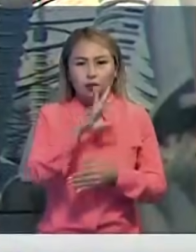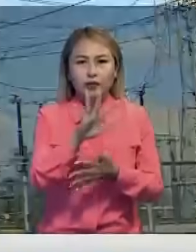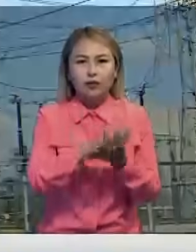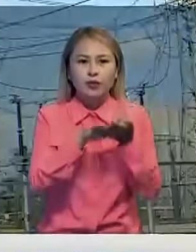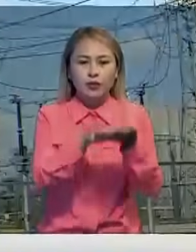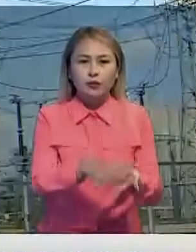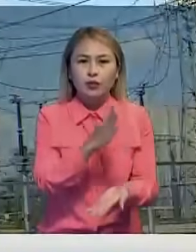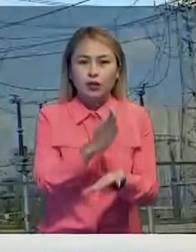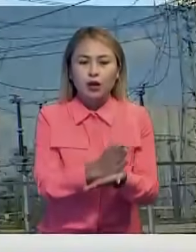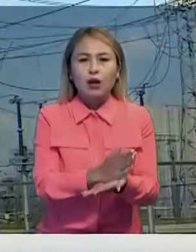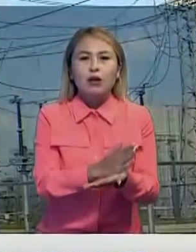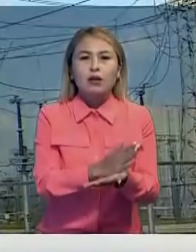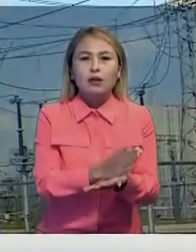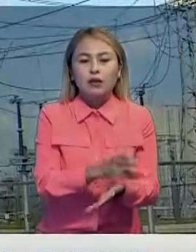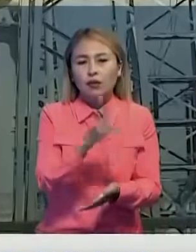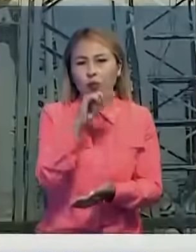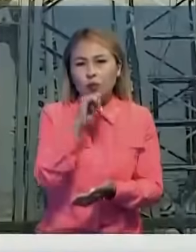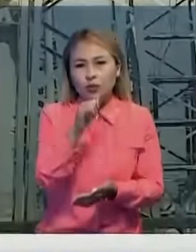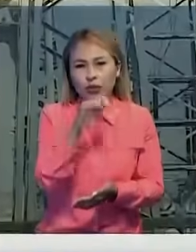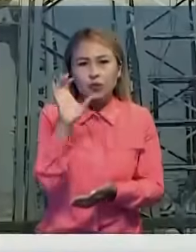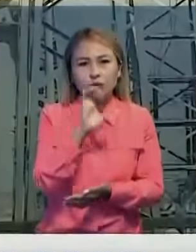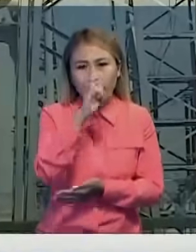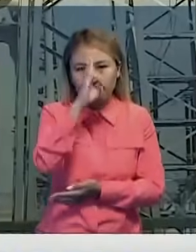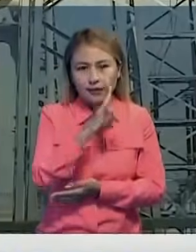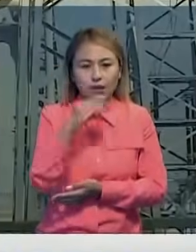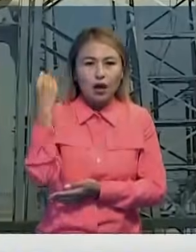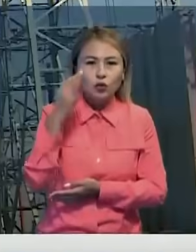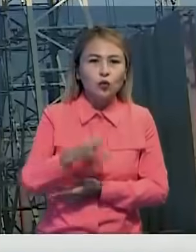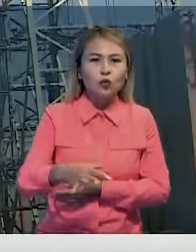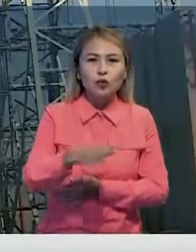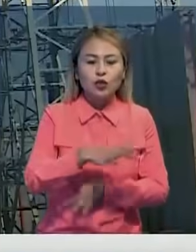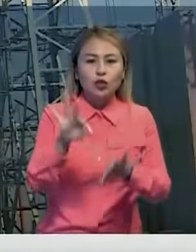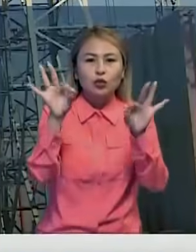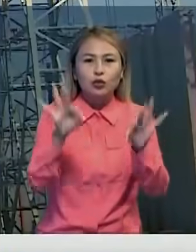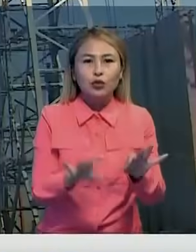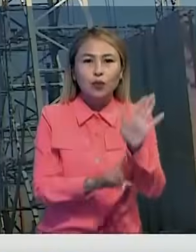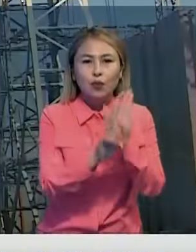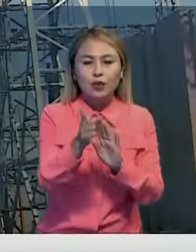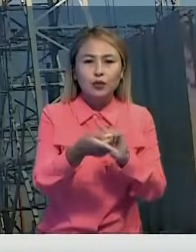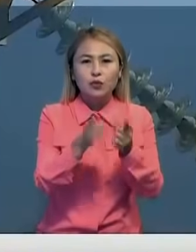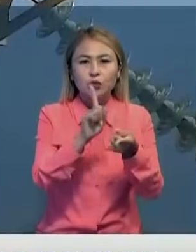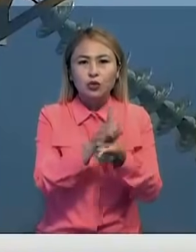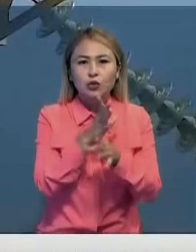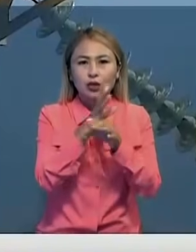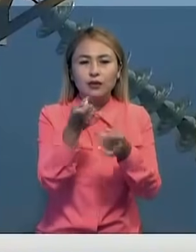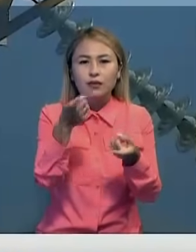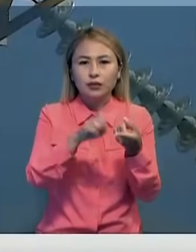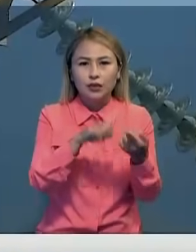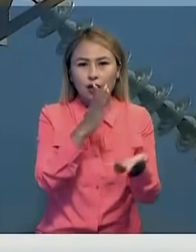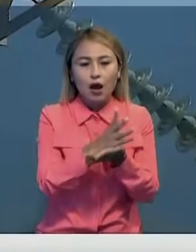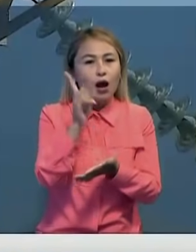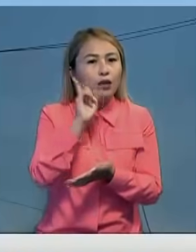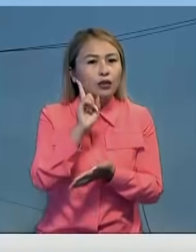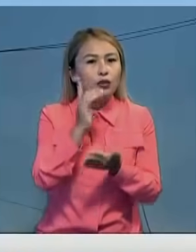туралы өтінімдер келіп түскен. Бағаны Қостанай, солтүстік Қазақстан және Ақтөбе облыстарында күзден бастап өзгерту қарастырылып